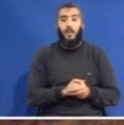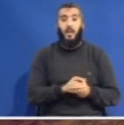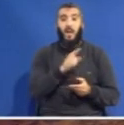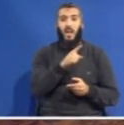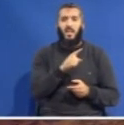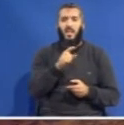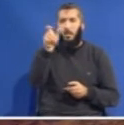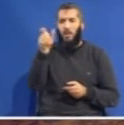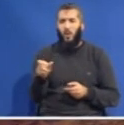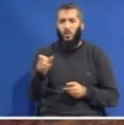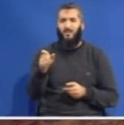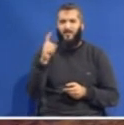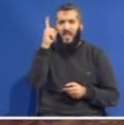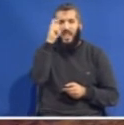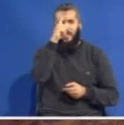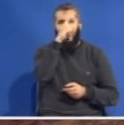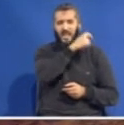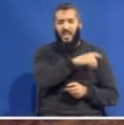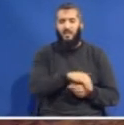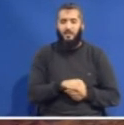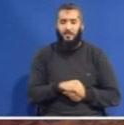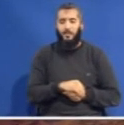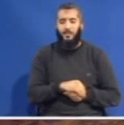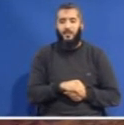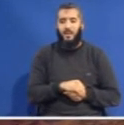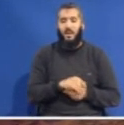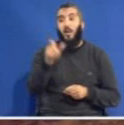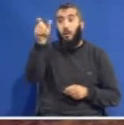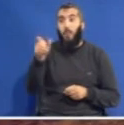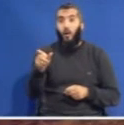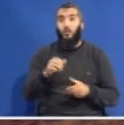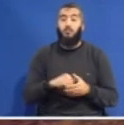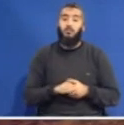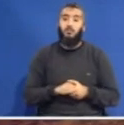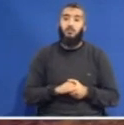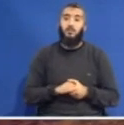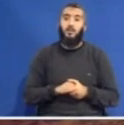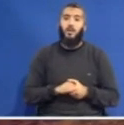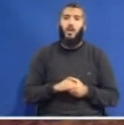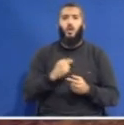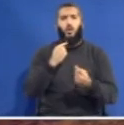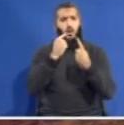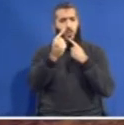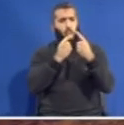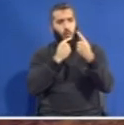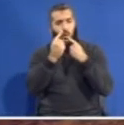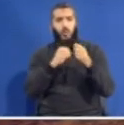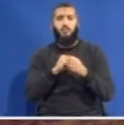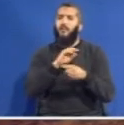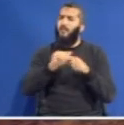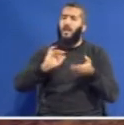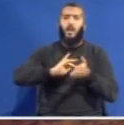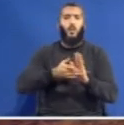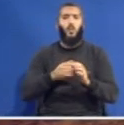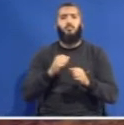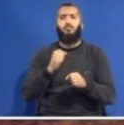على النفس الإنسانية، يعني تجده يبادر إلى القول ويبادر إلى كذا ويبادر